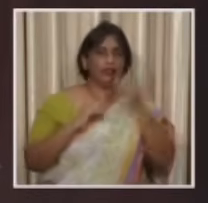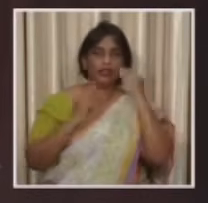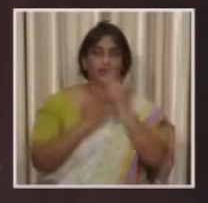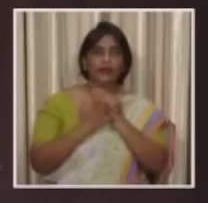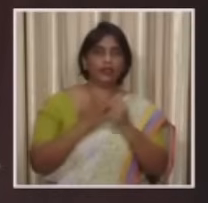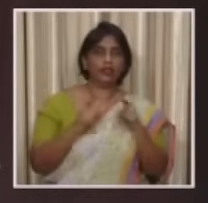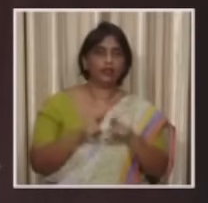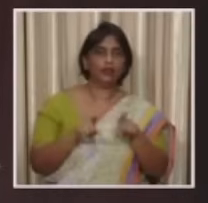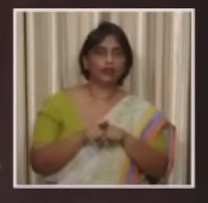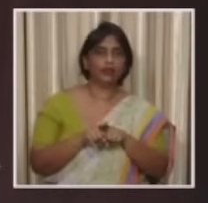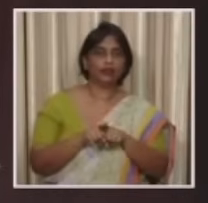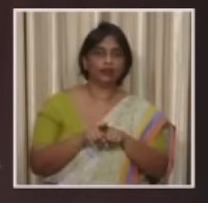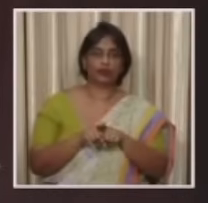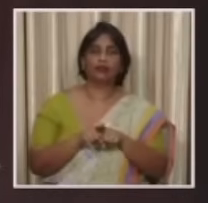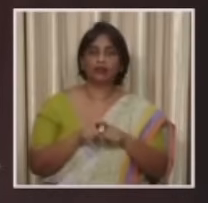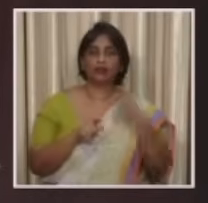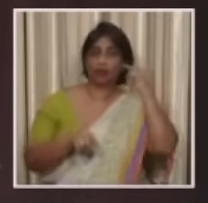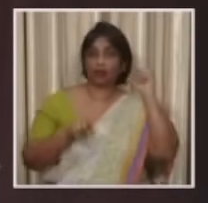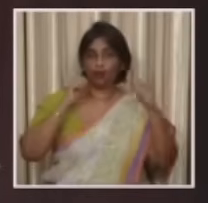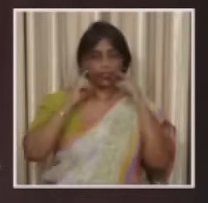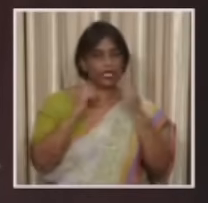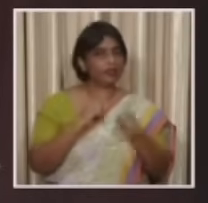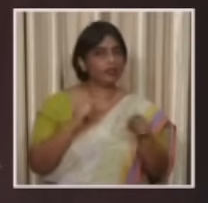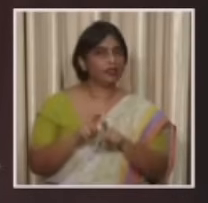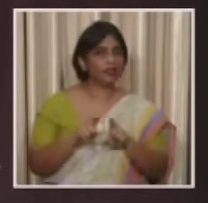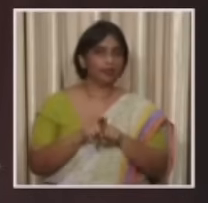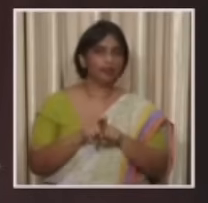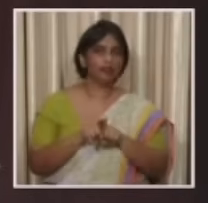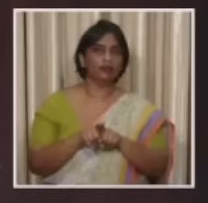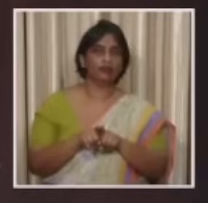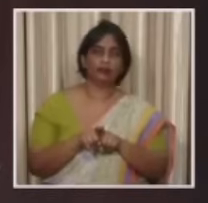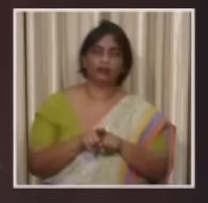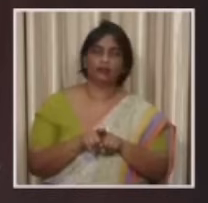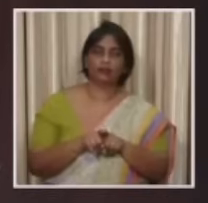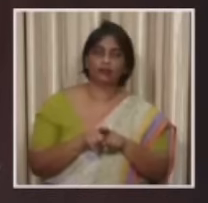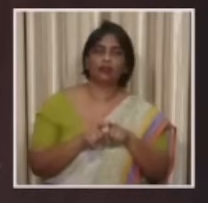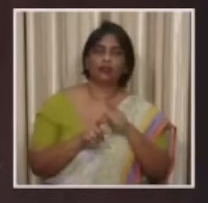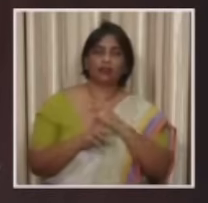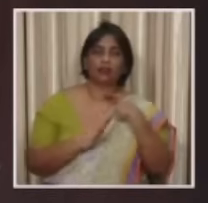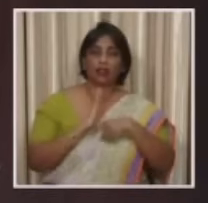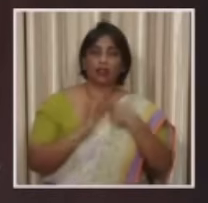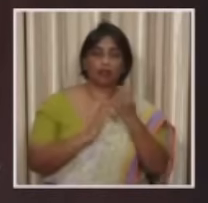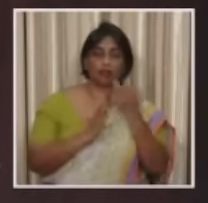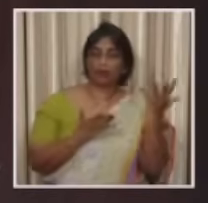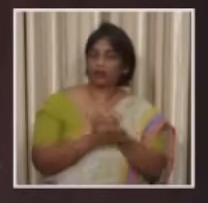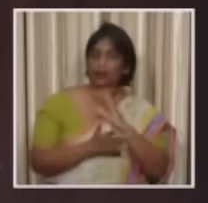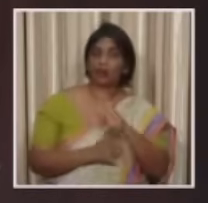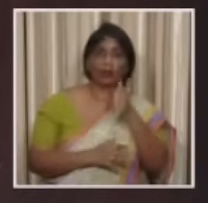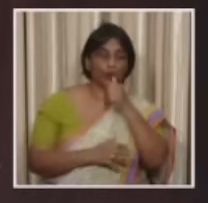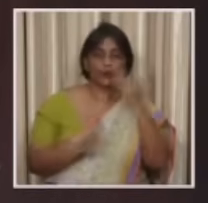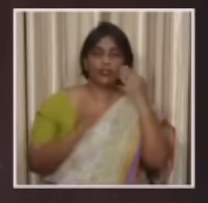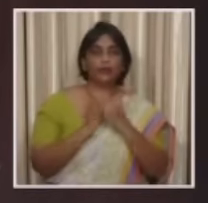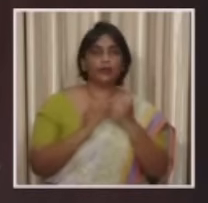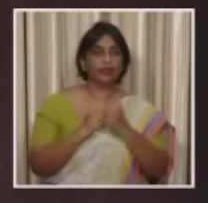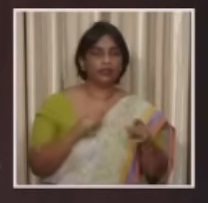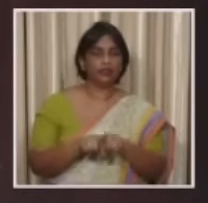නෙමෙයි. කාටවත් ඇඟිලි දික් කරන්න බෑ අපිට. හොරන් කරයි මංකොල්ලකෑවයි කියලා. ජාතික දානේ කොල්ලකෑවයි කියලා. අපි අවංකව මේ වැඩේ කරලා